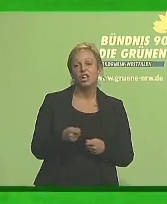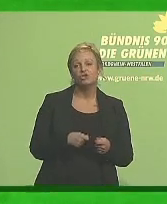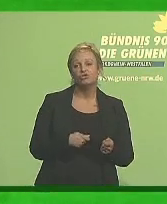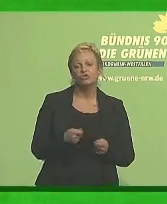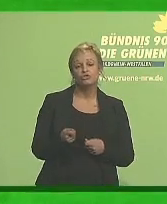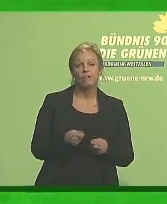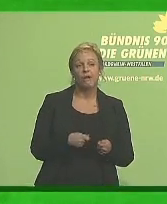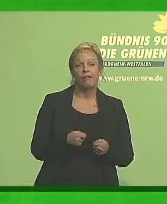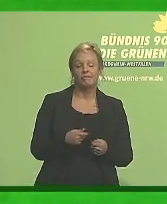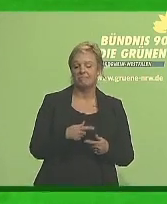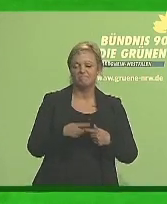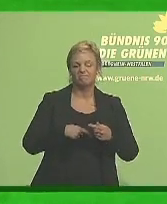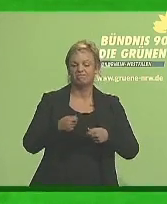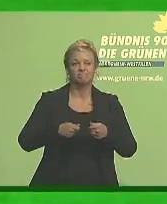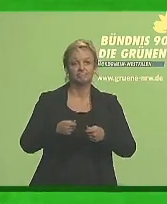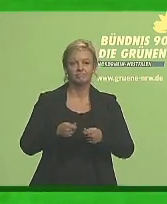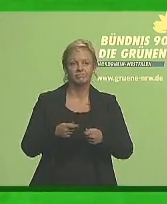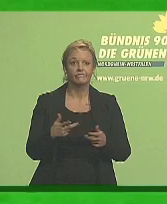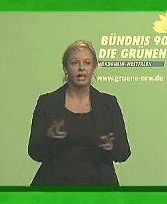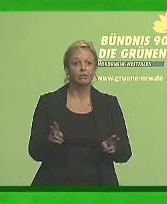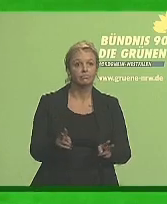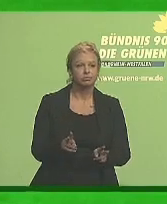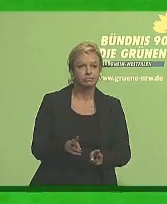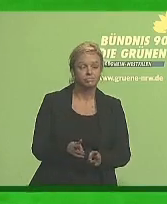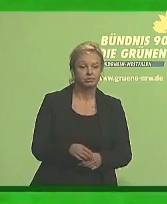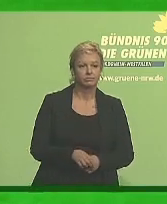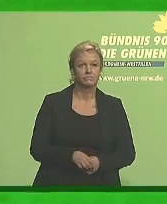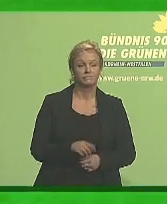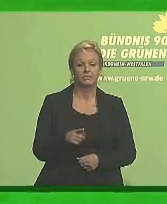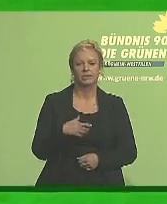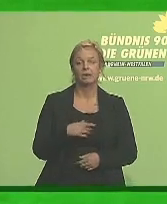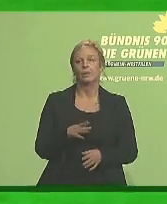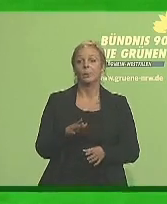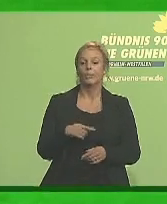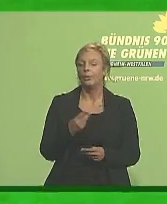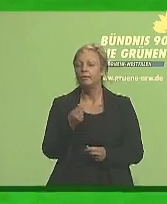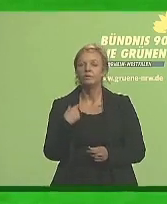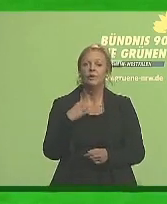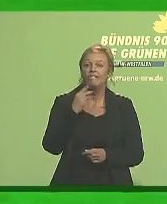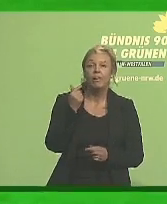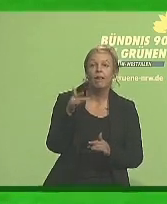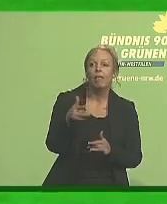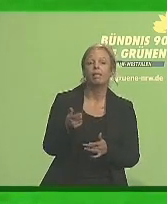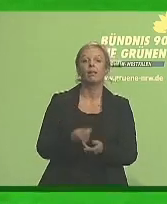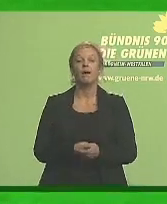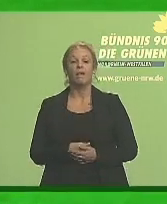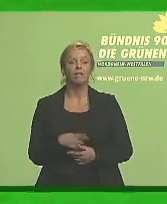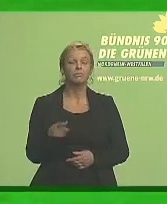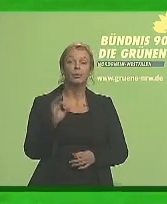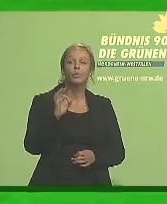hat. Sich dahinter zu verstecken, sich hinter guten